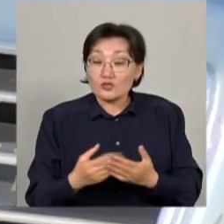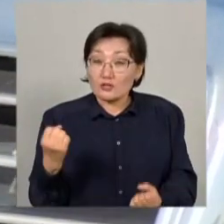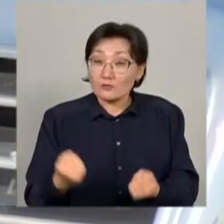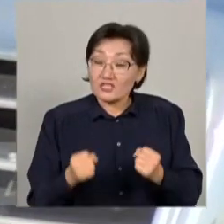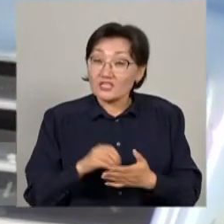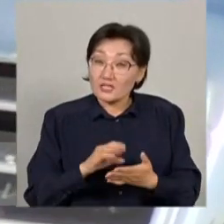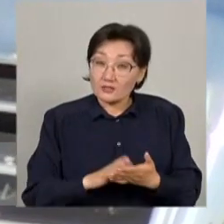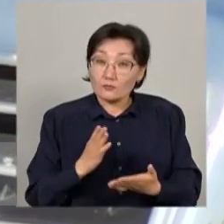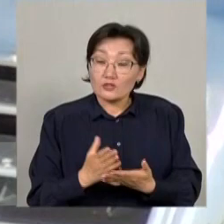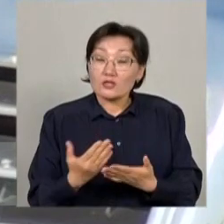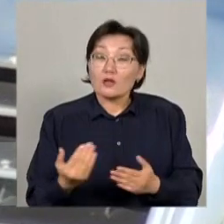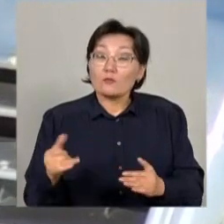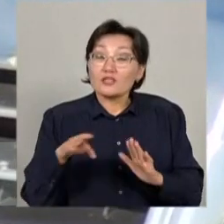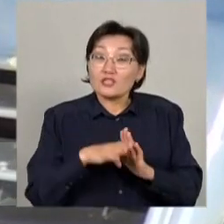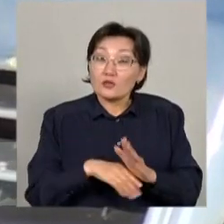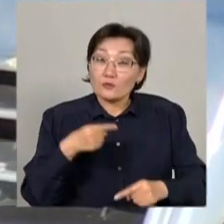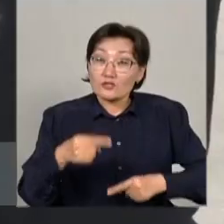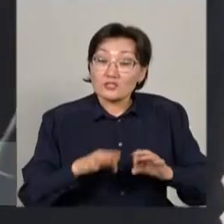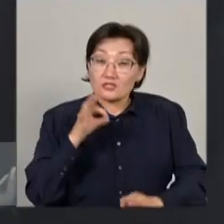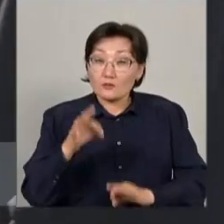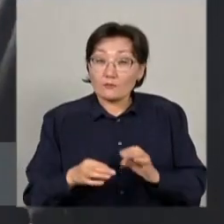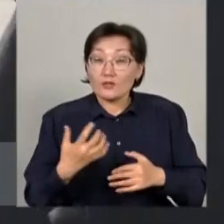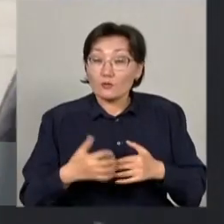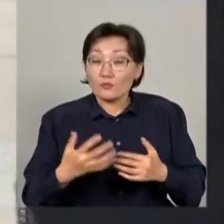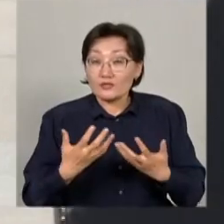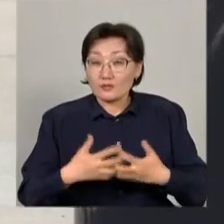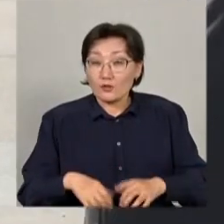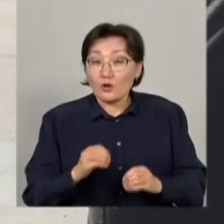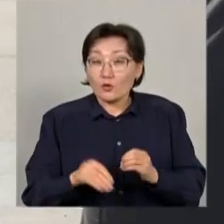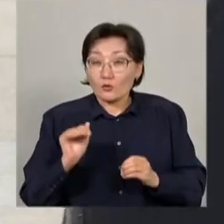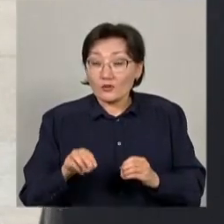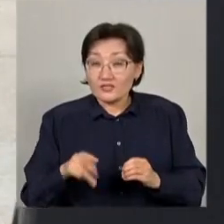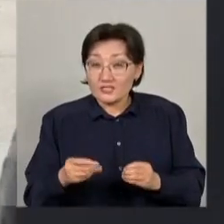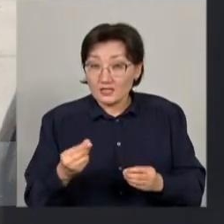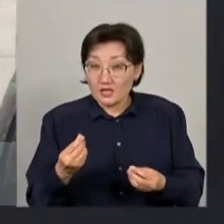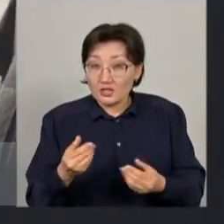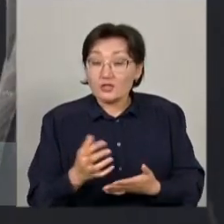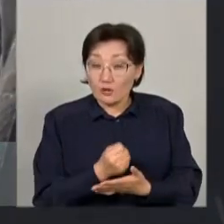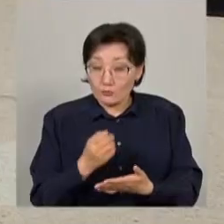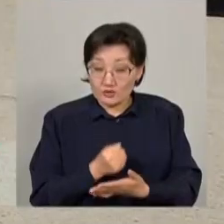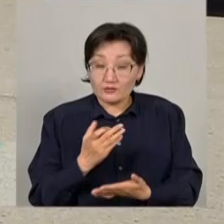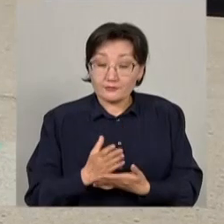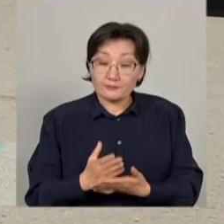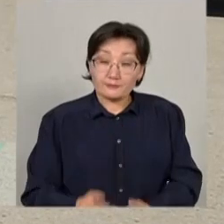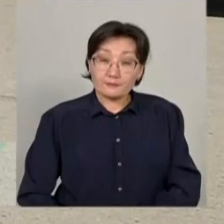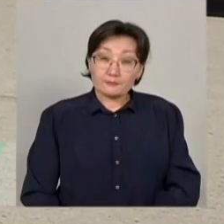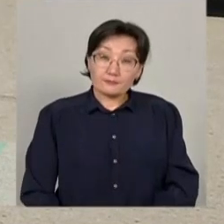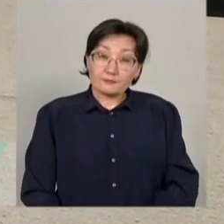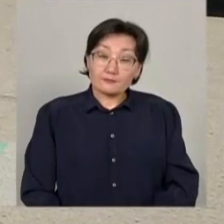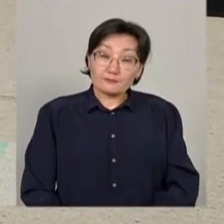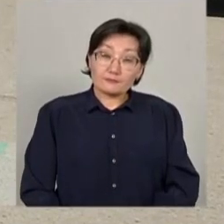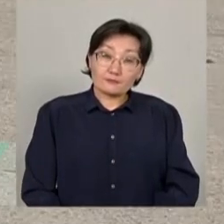жүргізуші тіркеліпті. Олар қосымша арқылы тәулігіне орташа есеппен 10 мың теңгеге дейін табыс табады екен. Жомарт Есқара, Дәурен